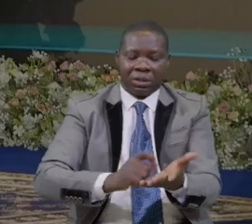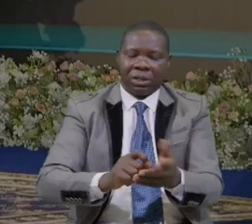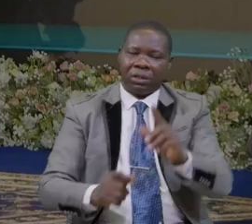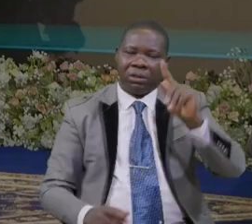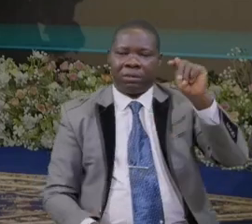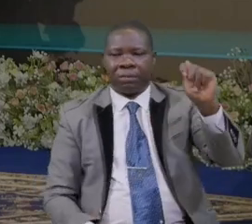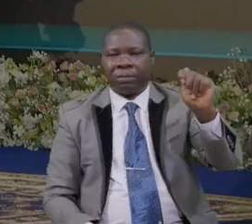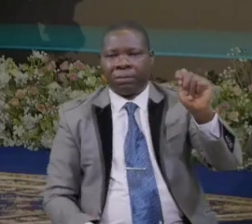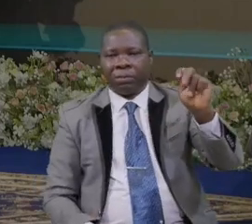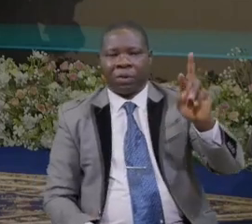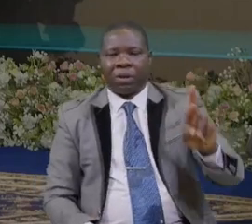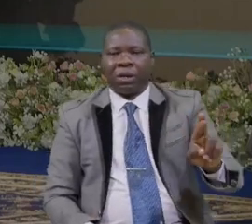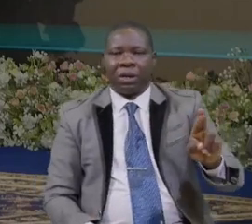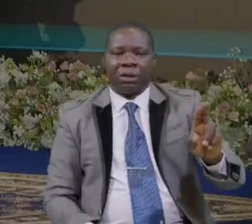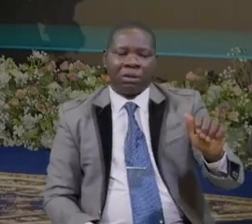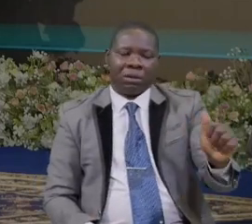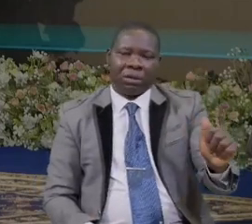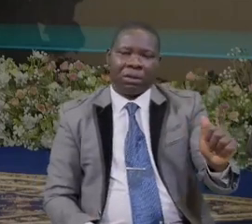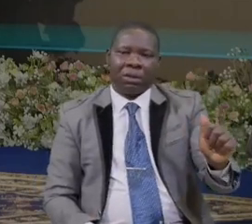Écrivez le mot transformer en anglais.